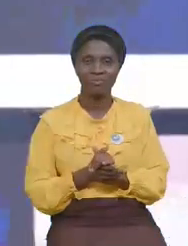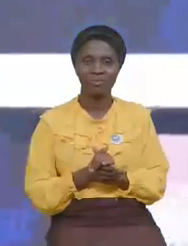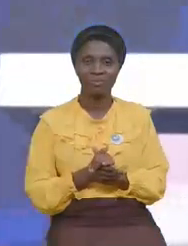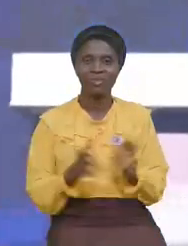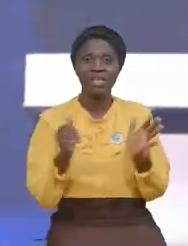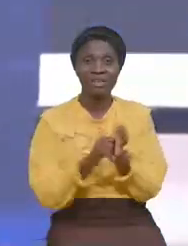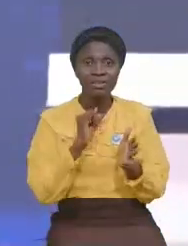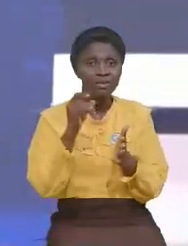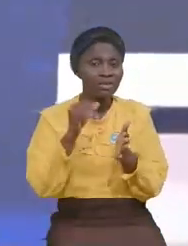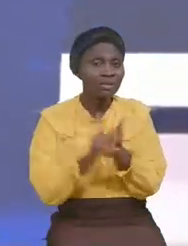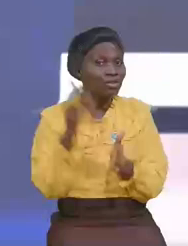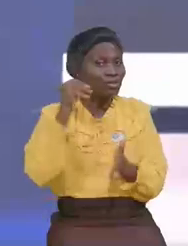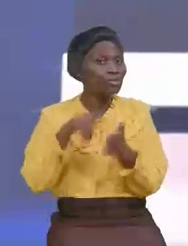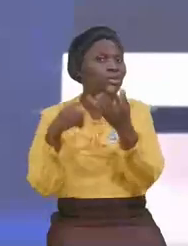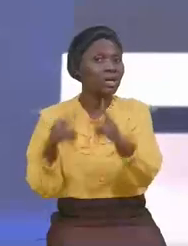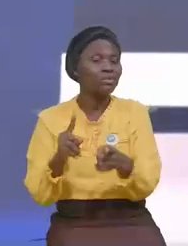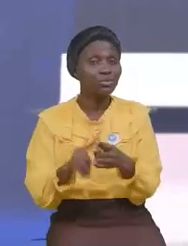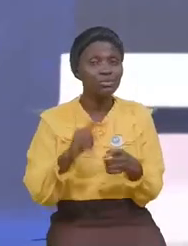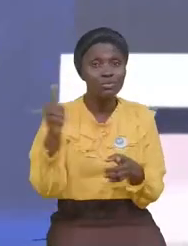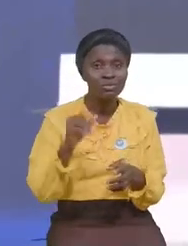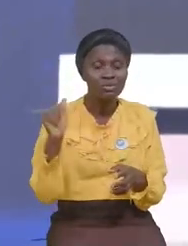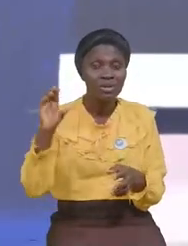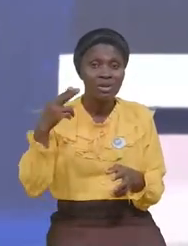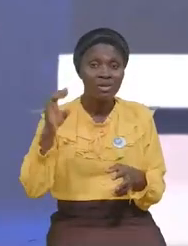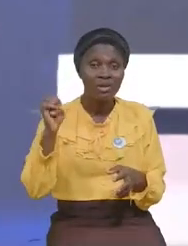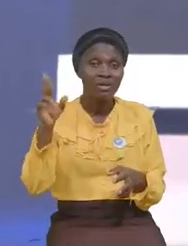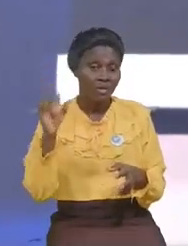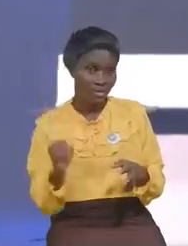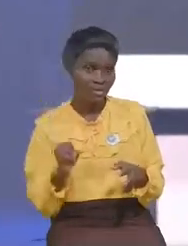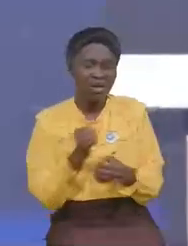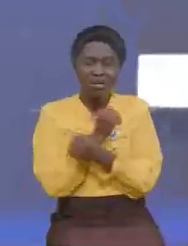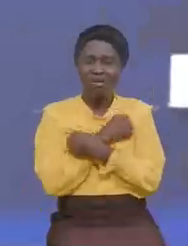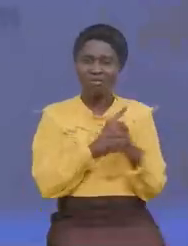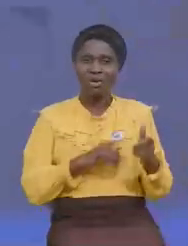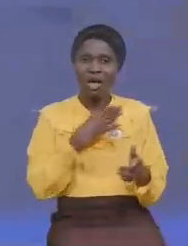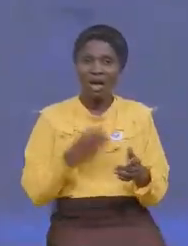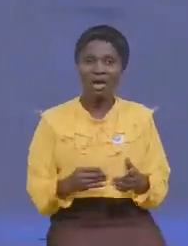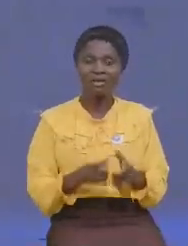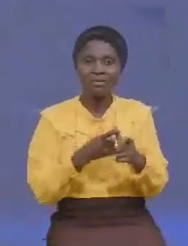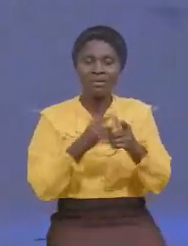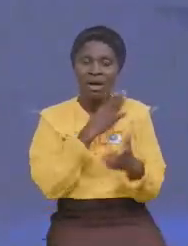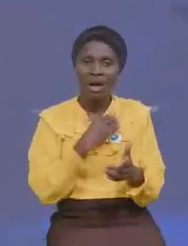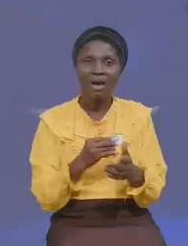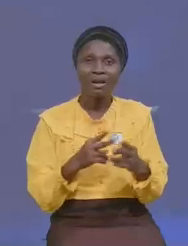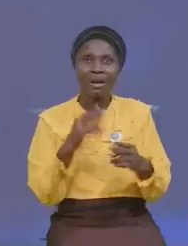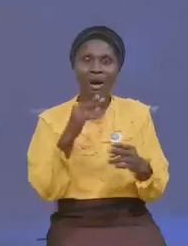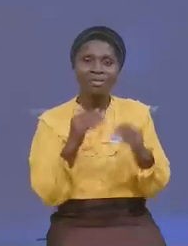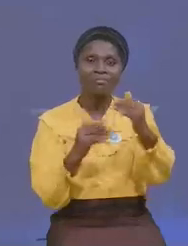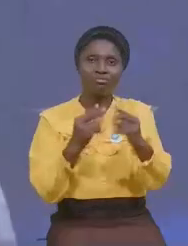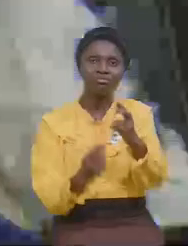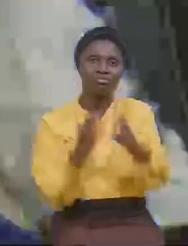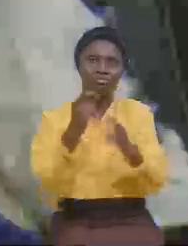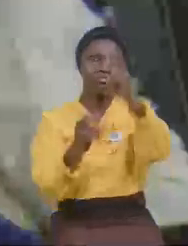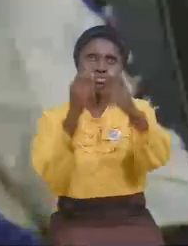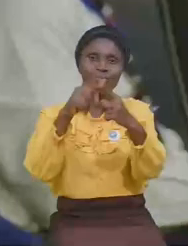C'est ce qui était arrivé à Zachée. Il aimait le Seigneur. Il est monté sur un sycomore. Christ est arrivé là-bas. Il a dit,